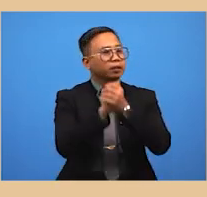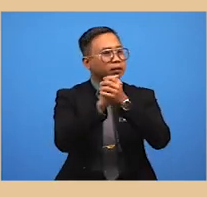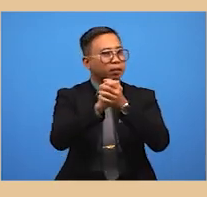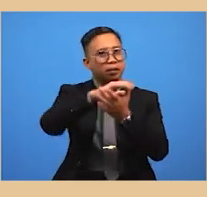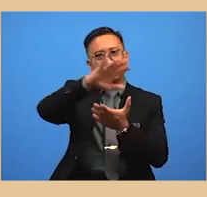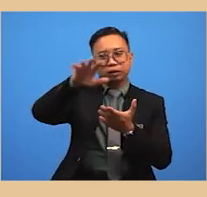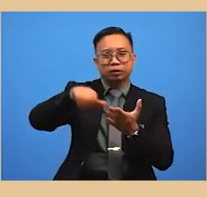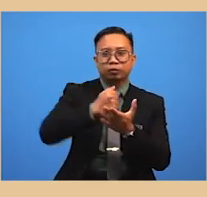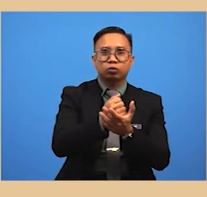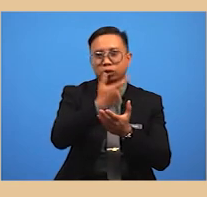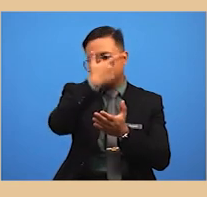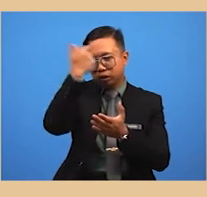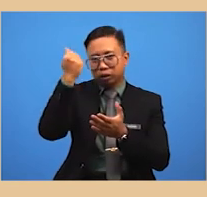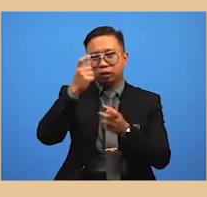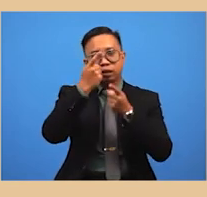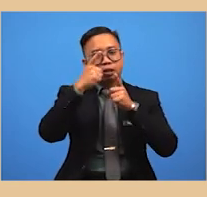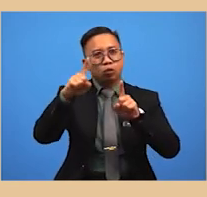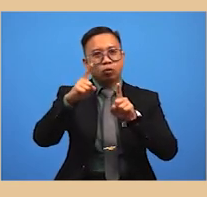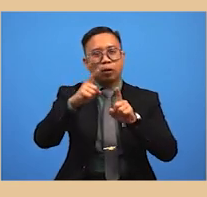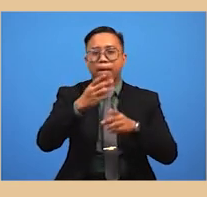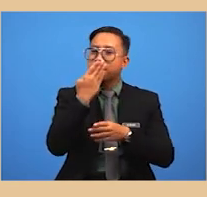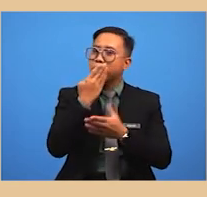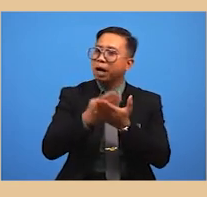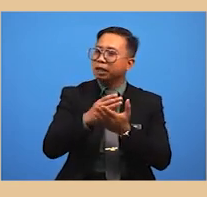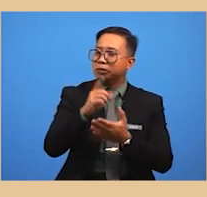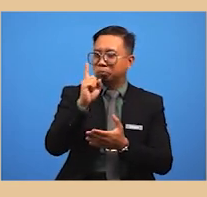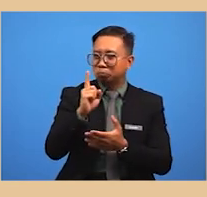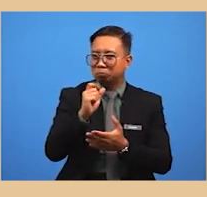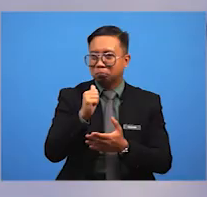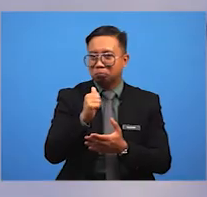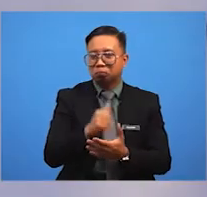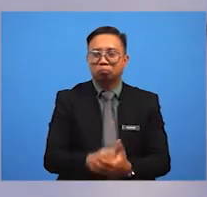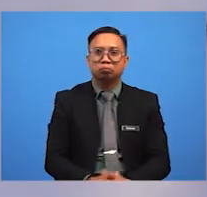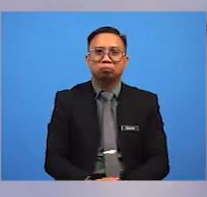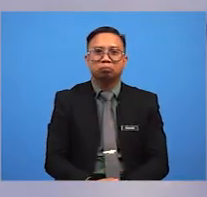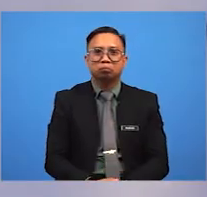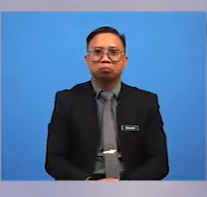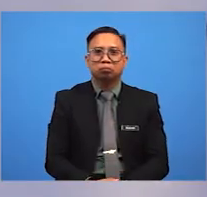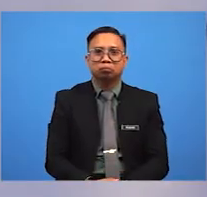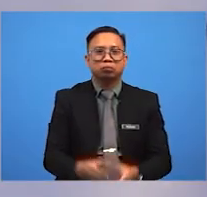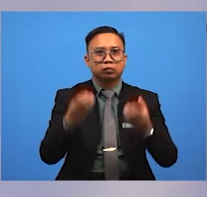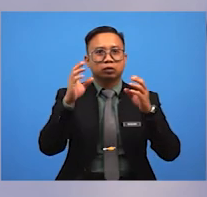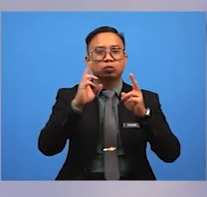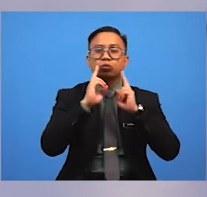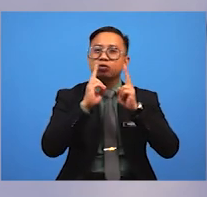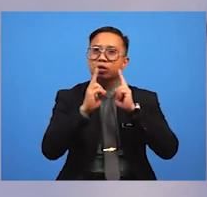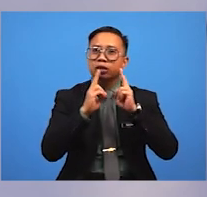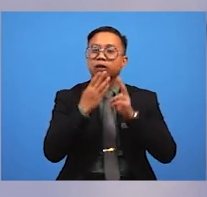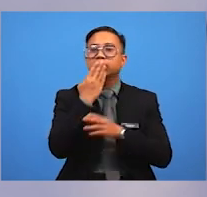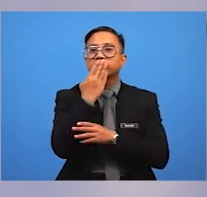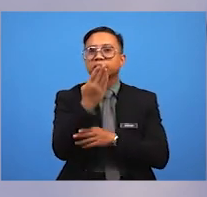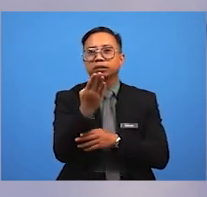Tahniah semua kerana dapat menjawab dengan baik sekali pada hari ini. Cikgu ingin